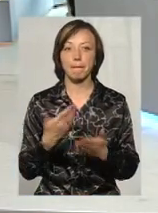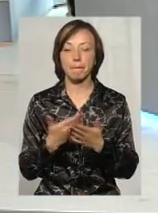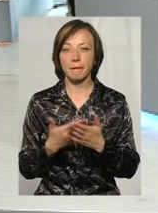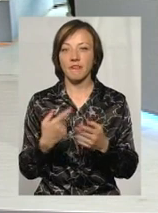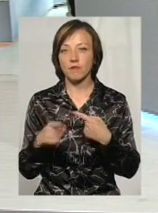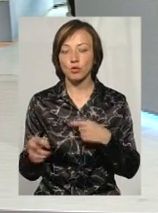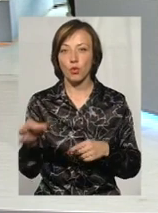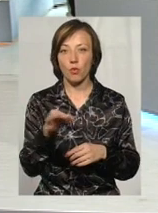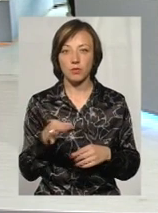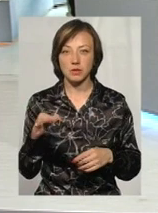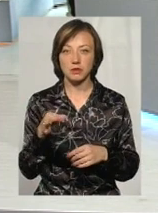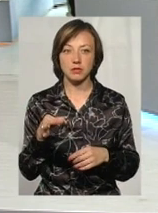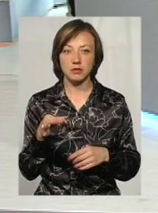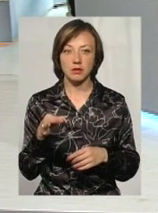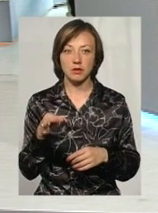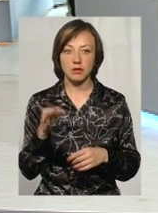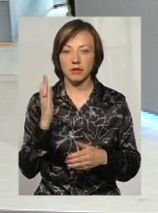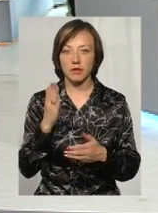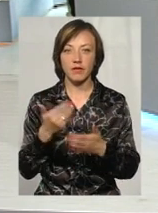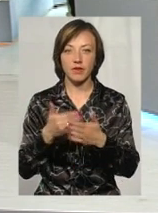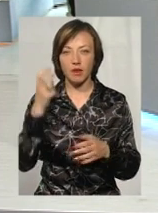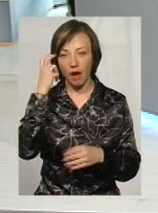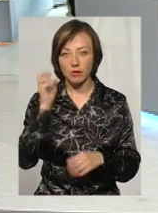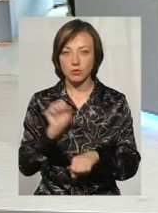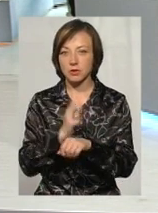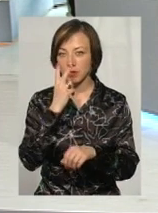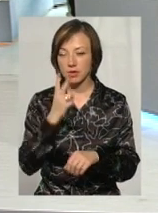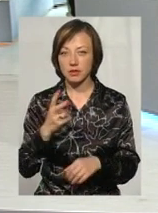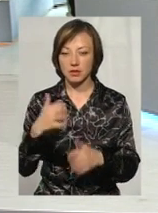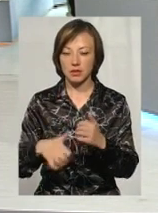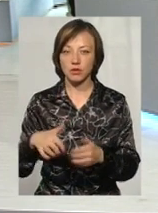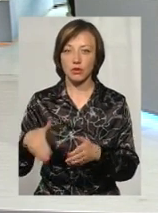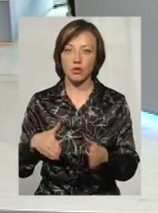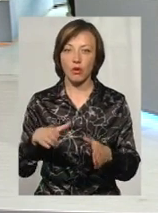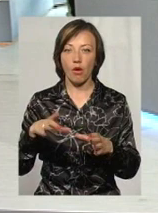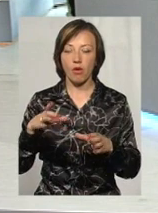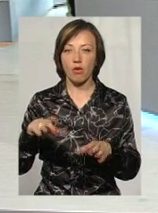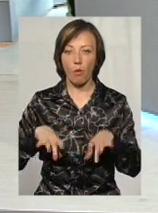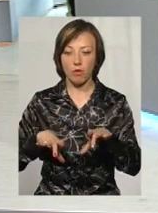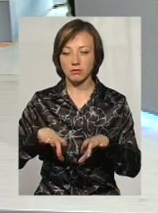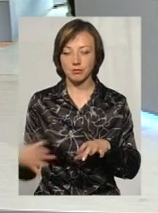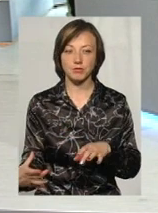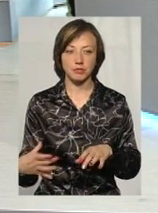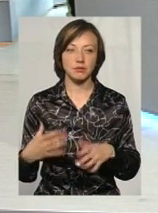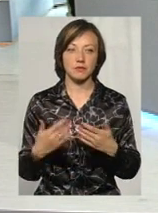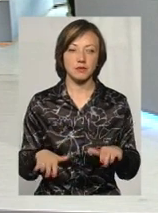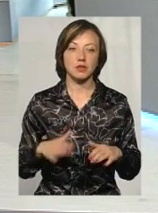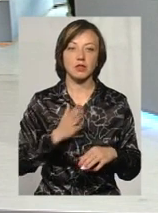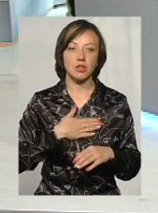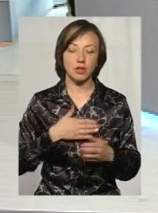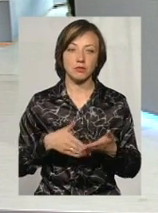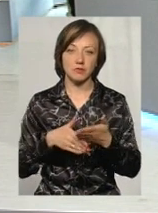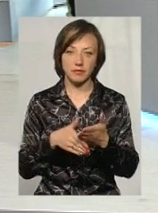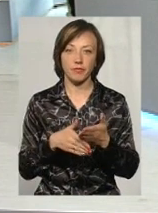тобто тримав курс десь у бік Києва. Ми зупинились, бачимо посеред дороги. В нього просто колесо відпало і все. Силами нашого ми